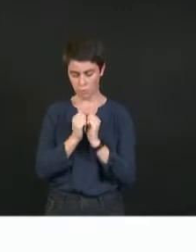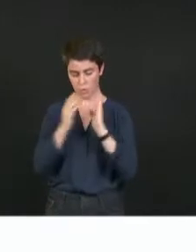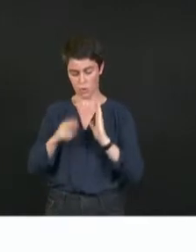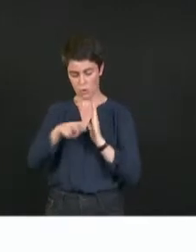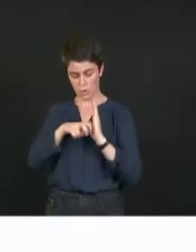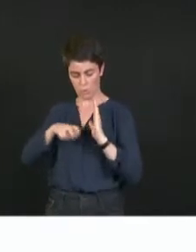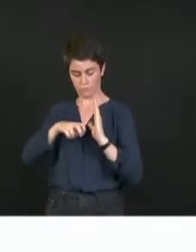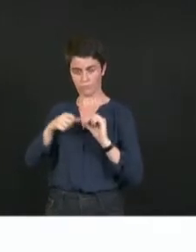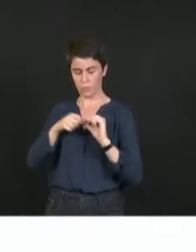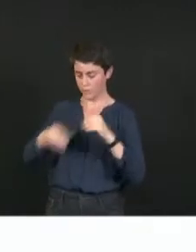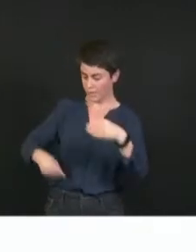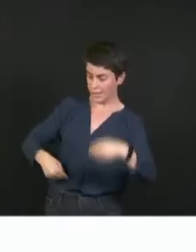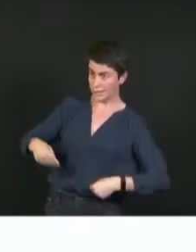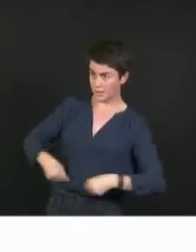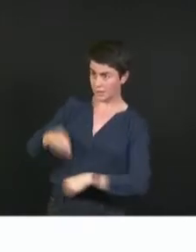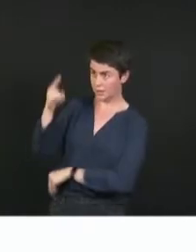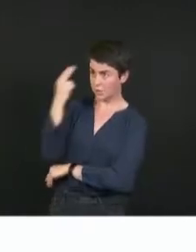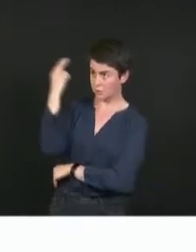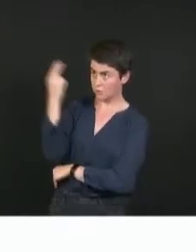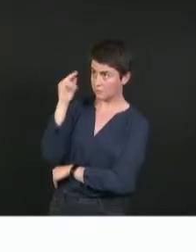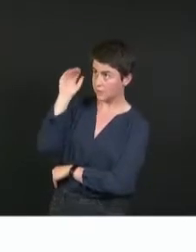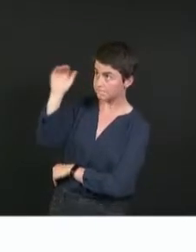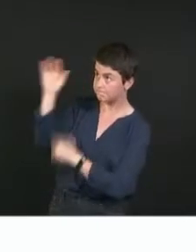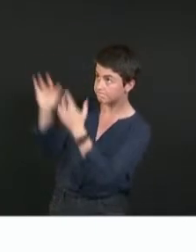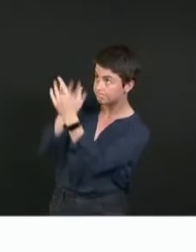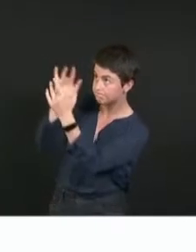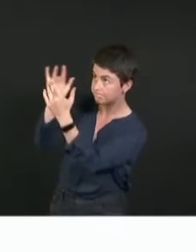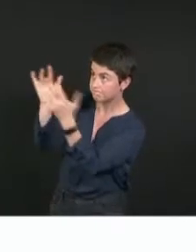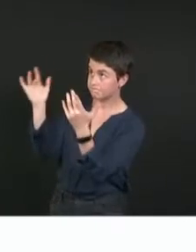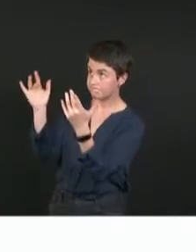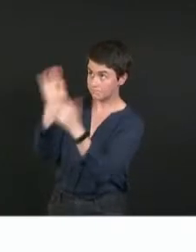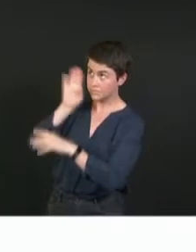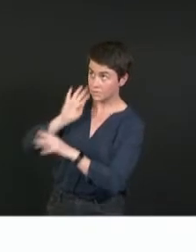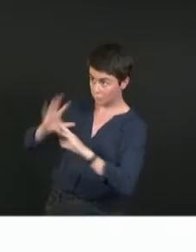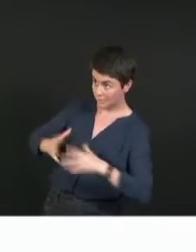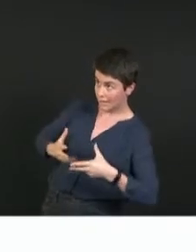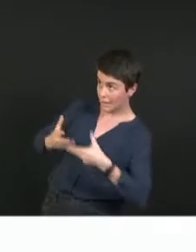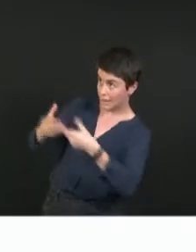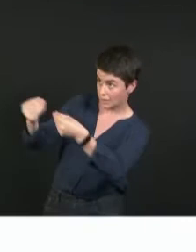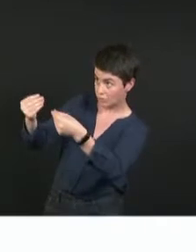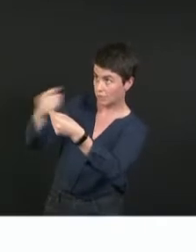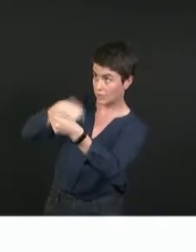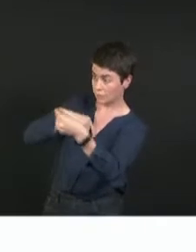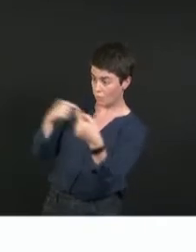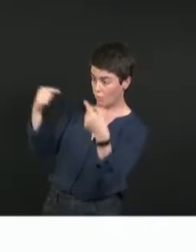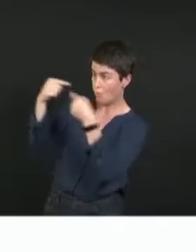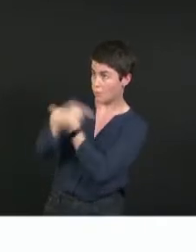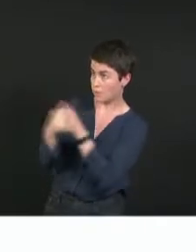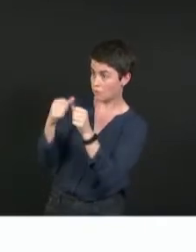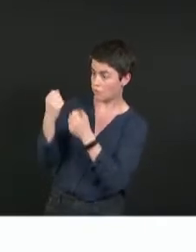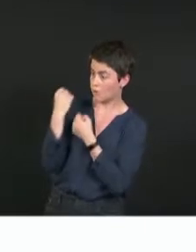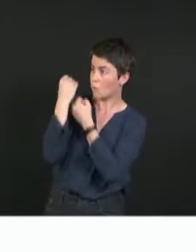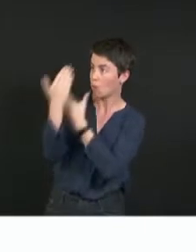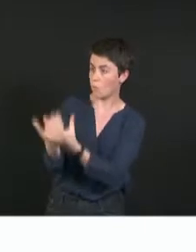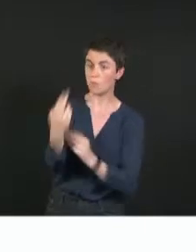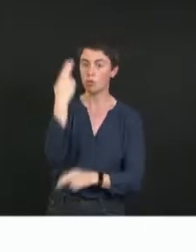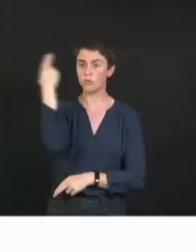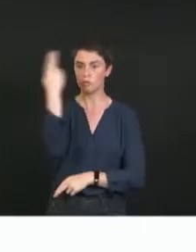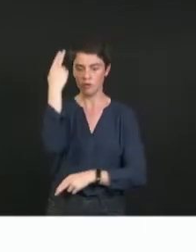directrice d'Unilassal et on lui a dit on aimerait bien être hébergé et en échange on vous fait la conception d'un campus